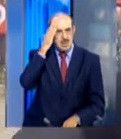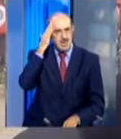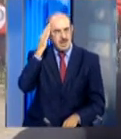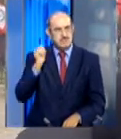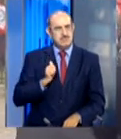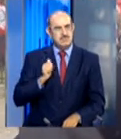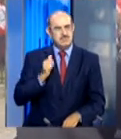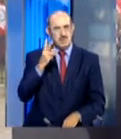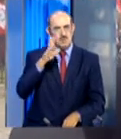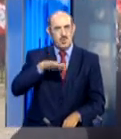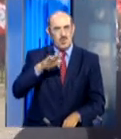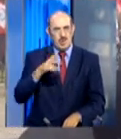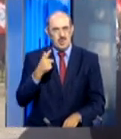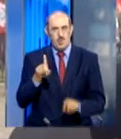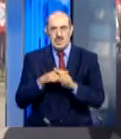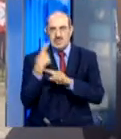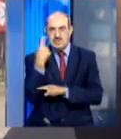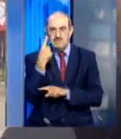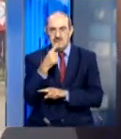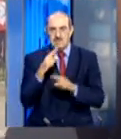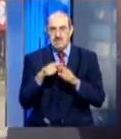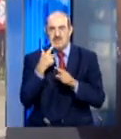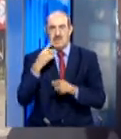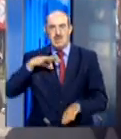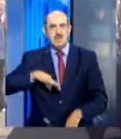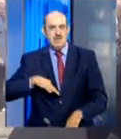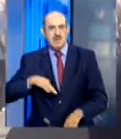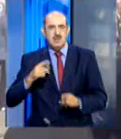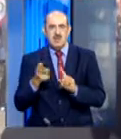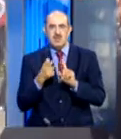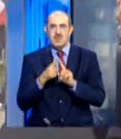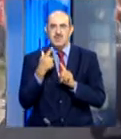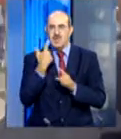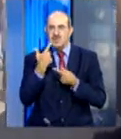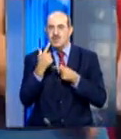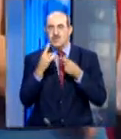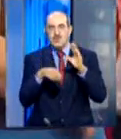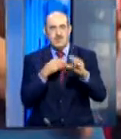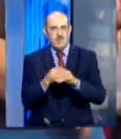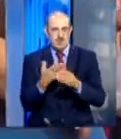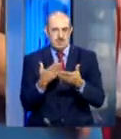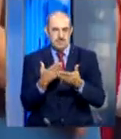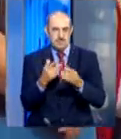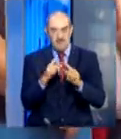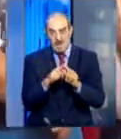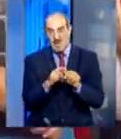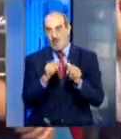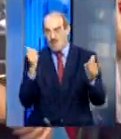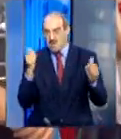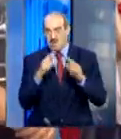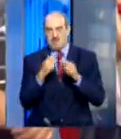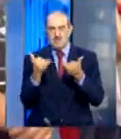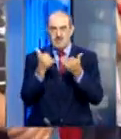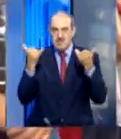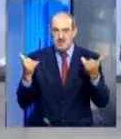المصير الشعوب والدفاع عن المصالح السياسية لمجموعة من الشعوب على المستوى العالم. وبعيدا عن أعين الإعلام،